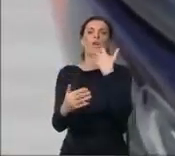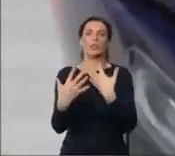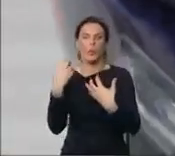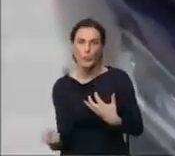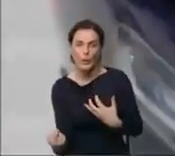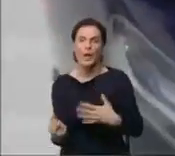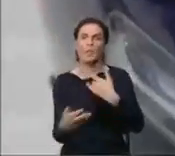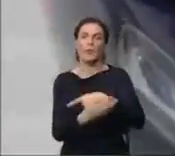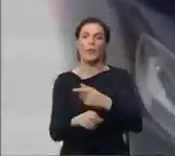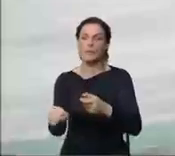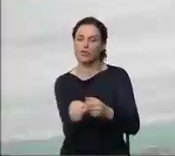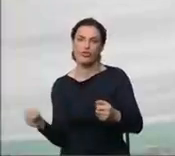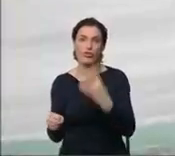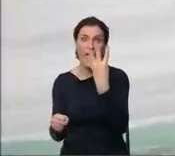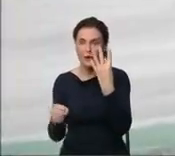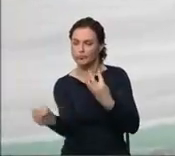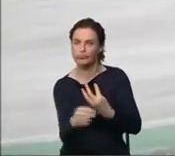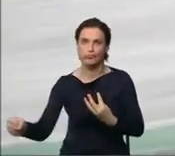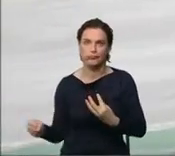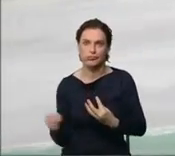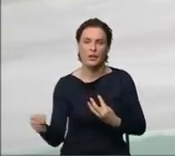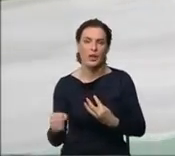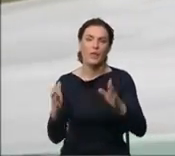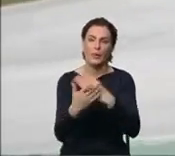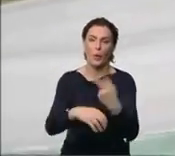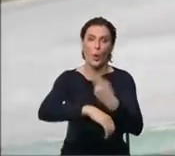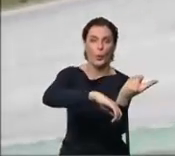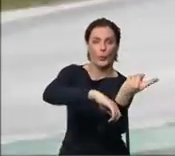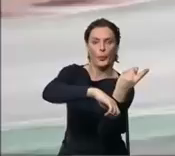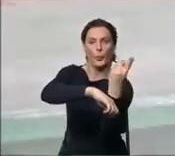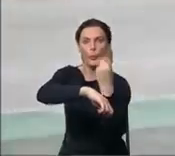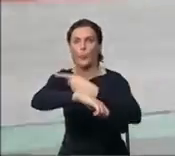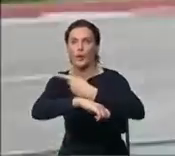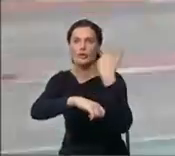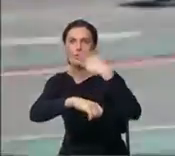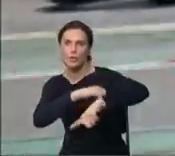międzyczasie zbijamy 4 biegi, z tam 320 hamujemy do 160